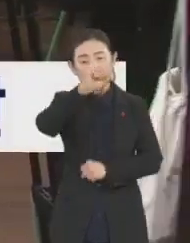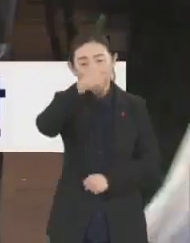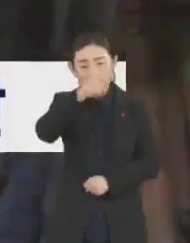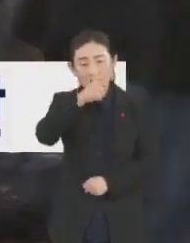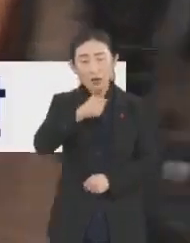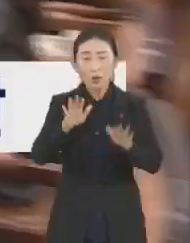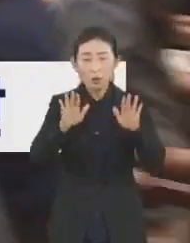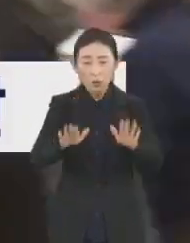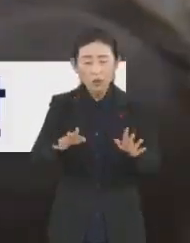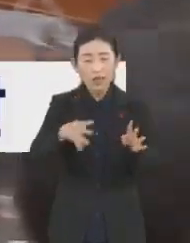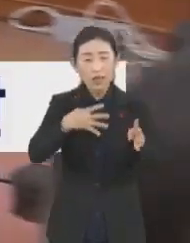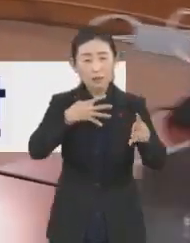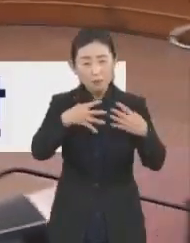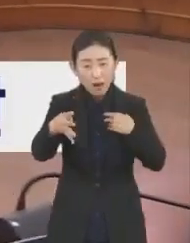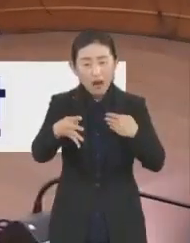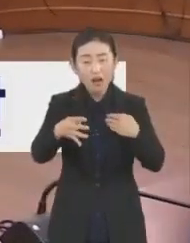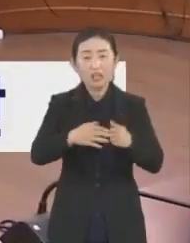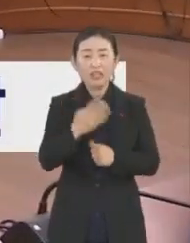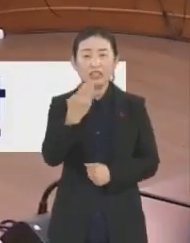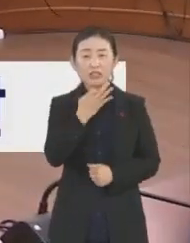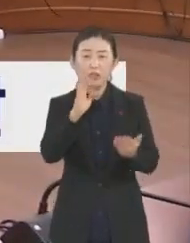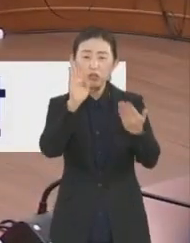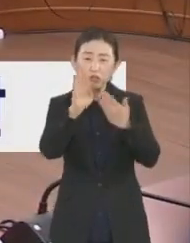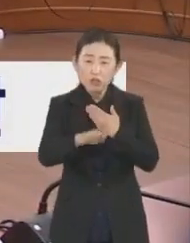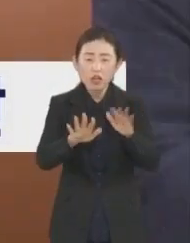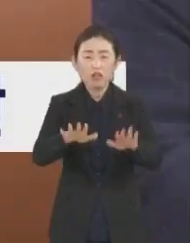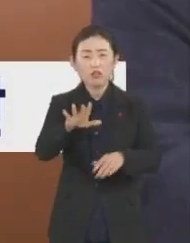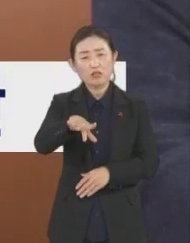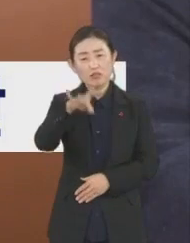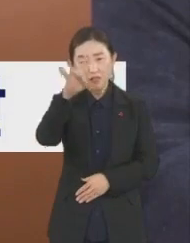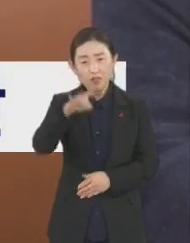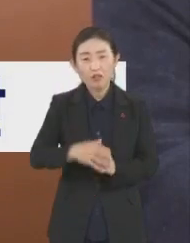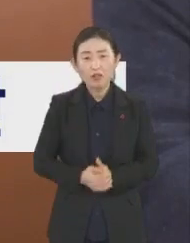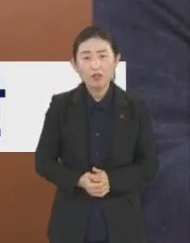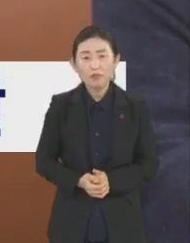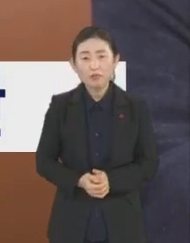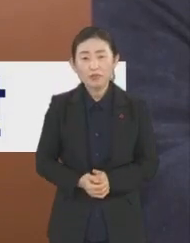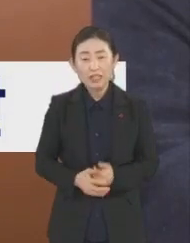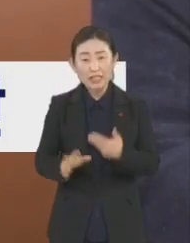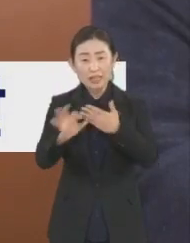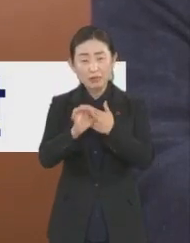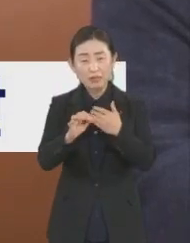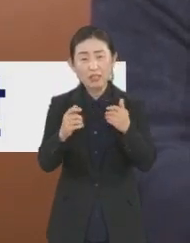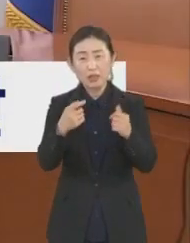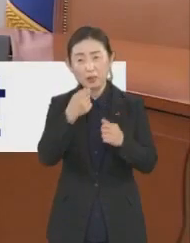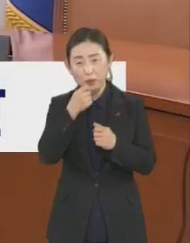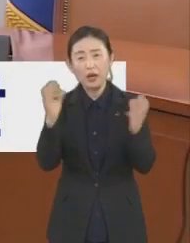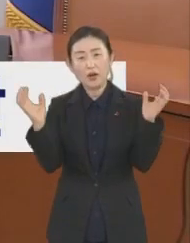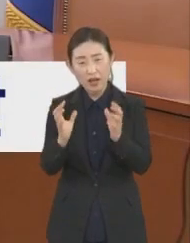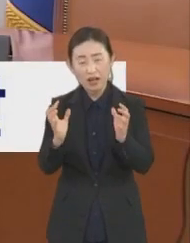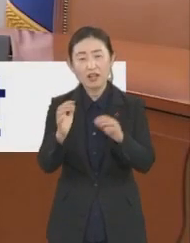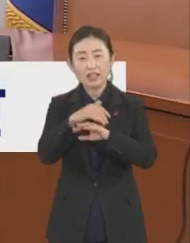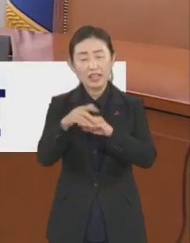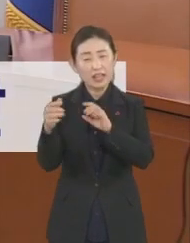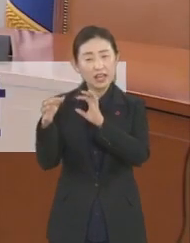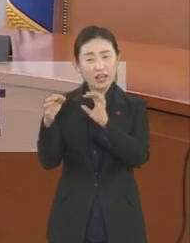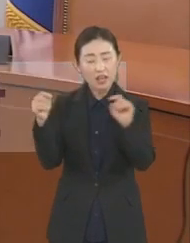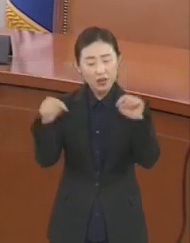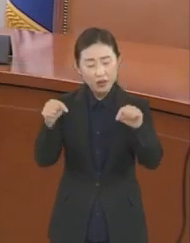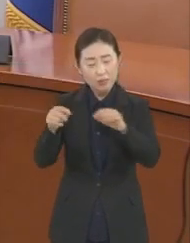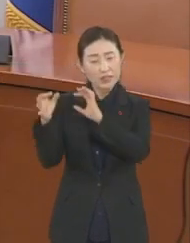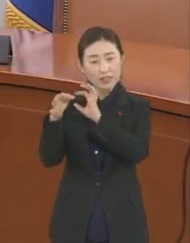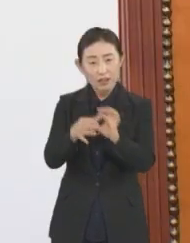정기국회 회기 내 처리되지 못한 것은 2014년 이후 처음으로, 다만 임시회를 소집한 만큼 협의는 이어간다는